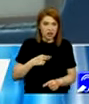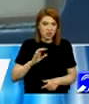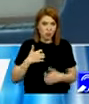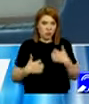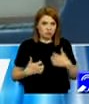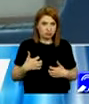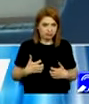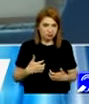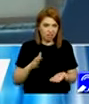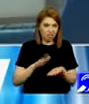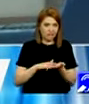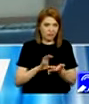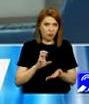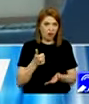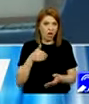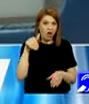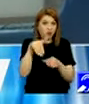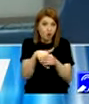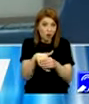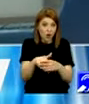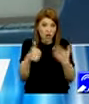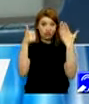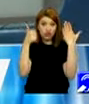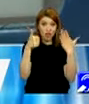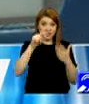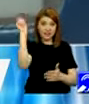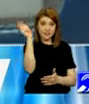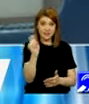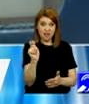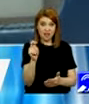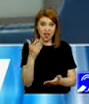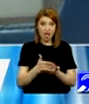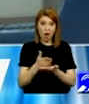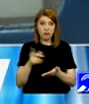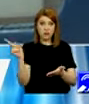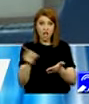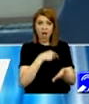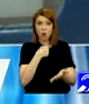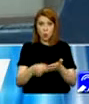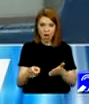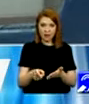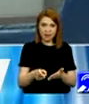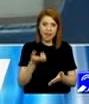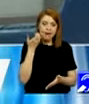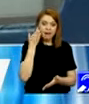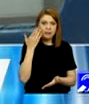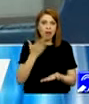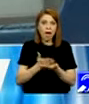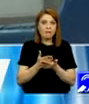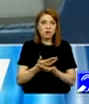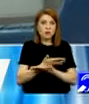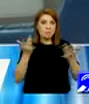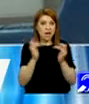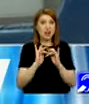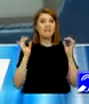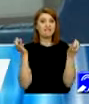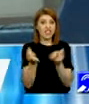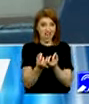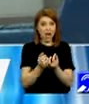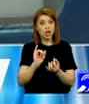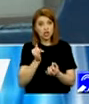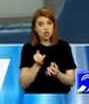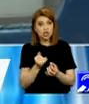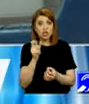de faptul că voturile a 6 țări au fost anulate atunci când a avut loc marea finală, inclusiv